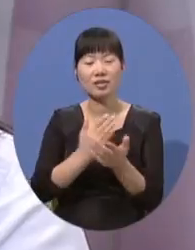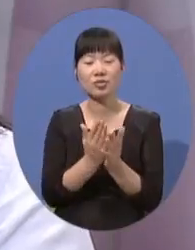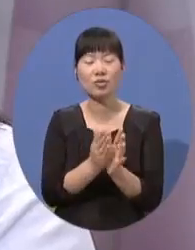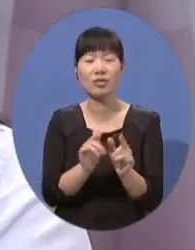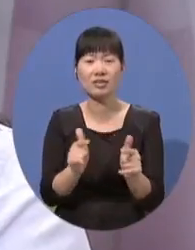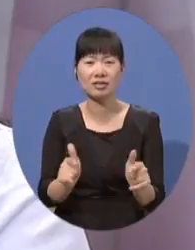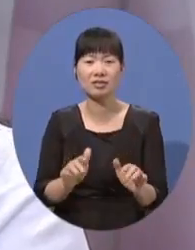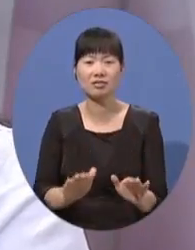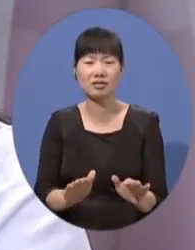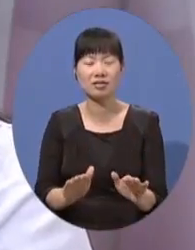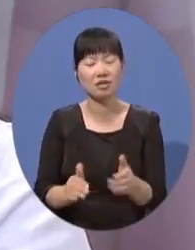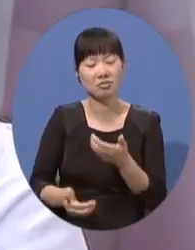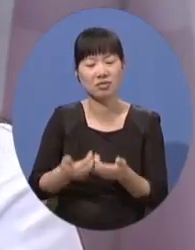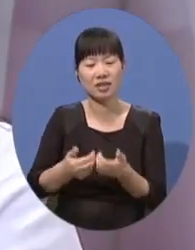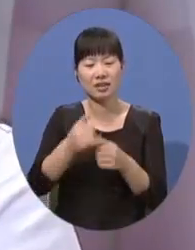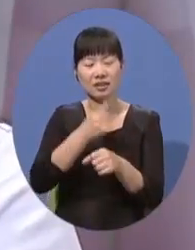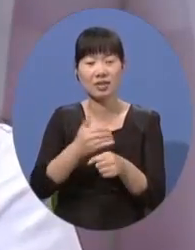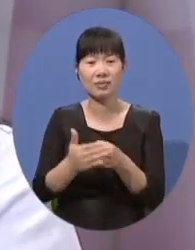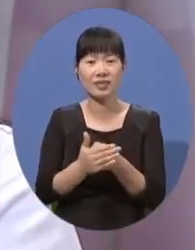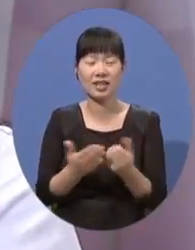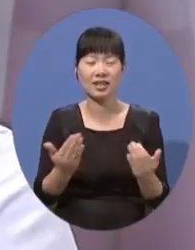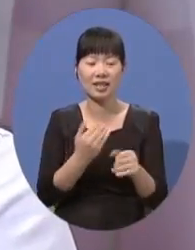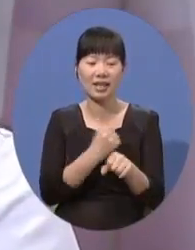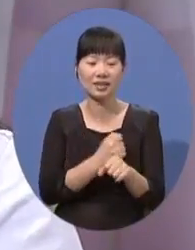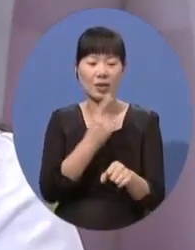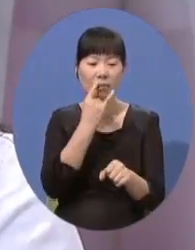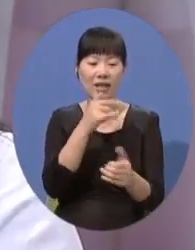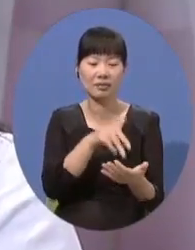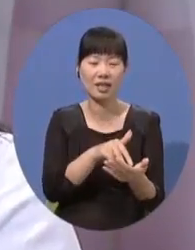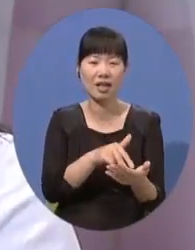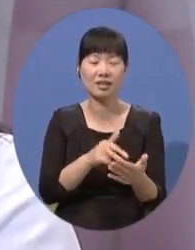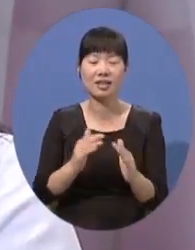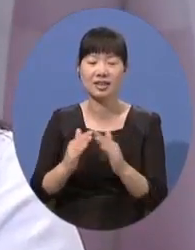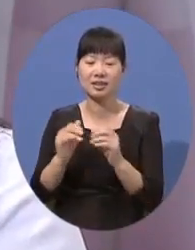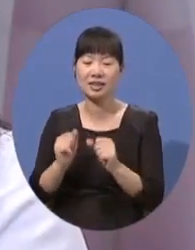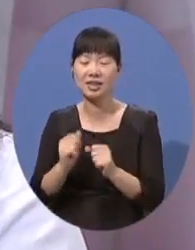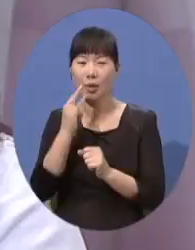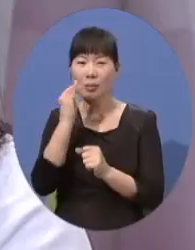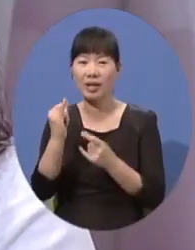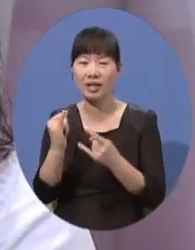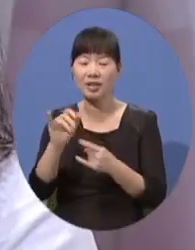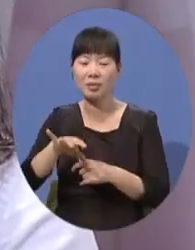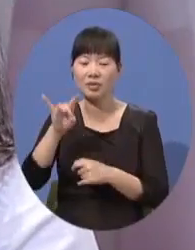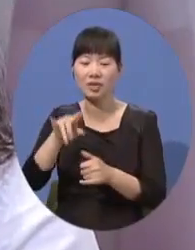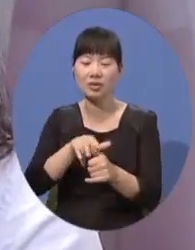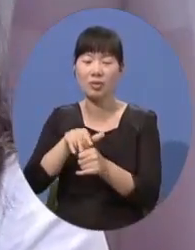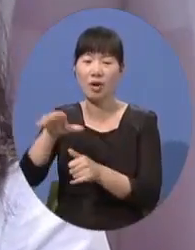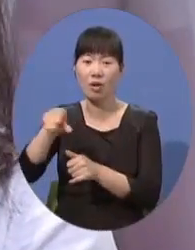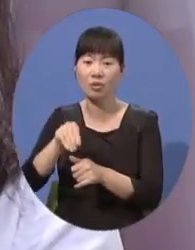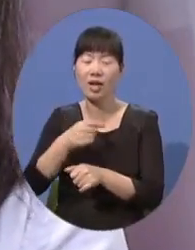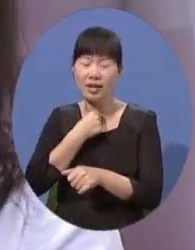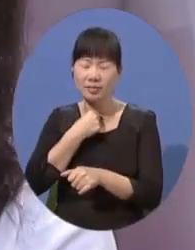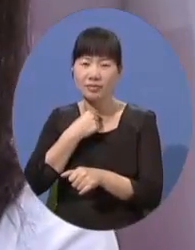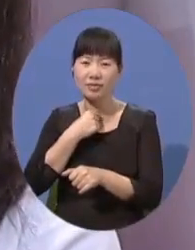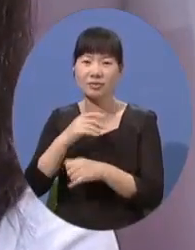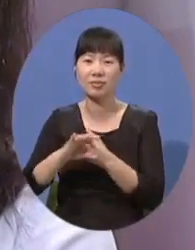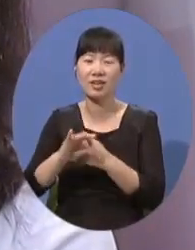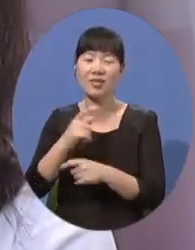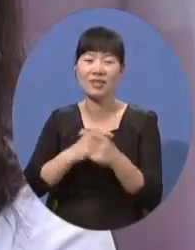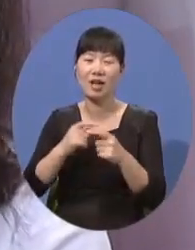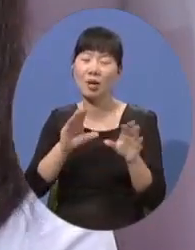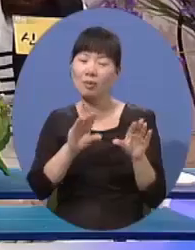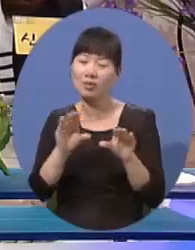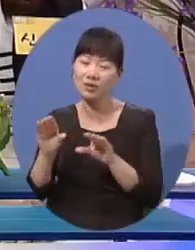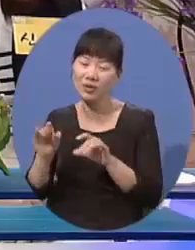거가, 그러니까 좀 워킹맘 입장에서 저희들에게 먼저 이렇게 정보를 얻고 더 그렇게 하고 싶으시면 좀 친하게